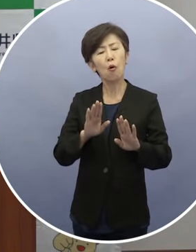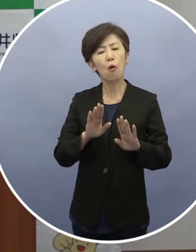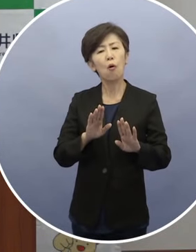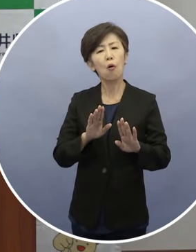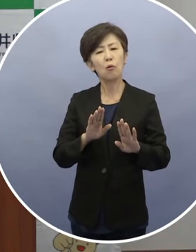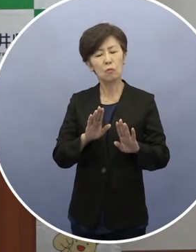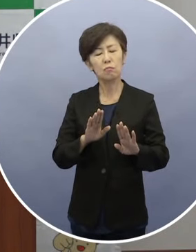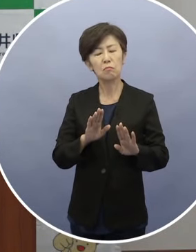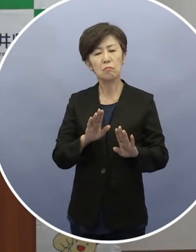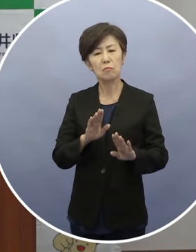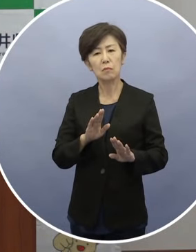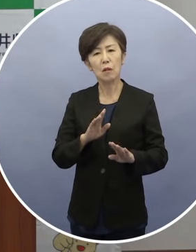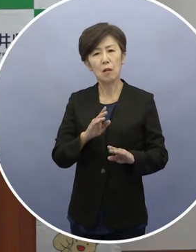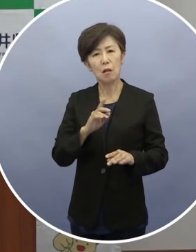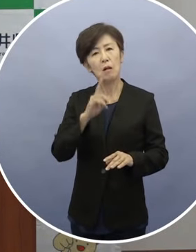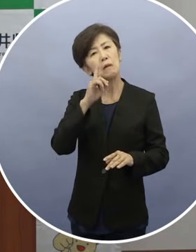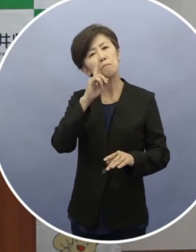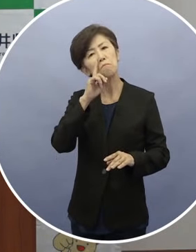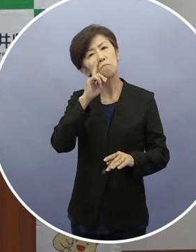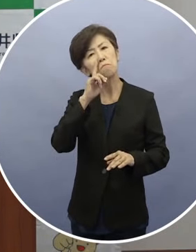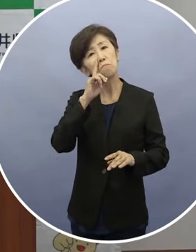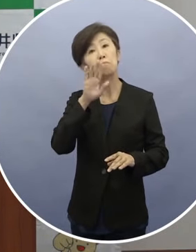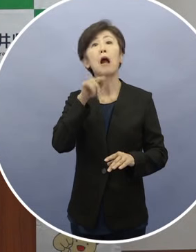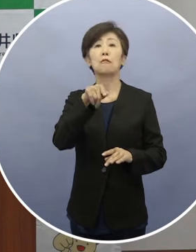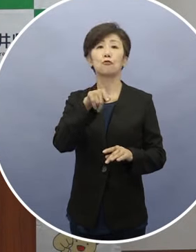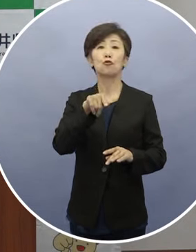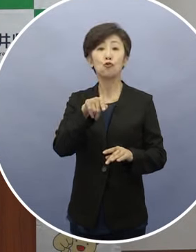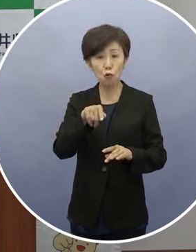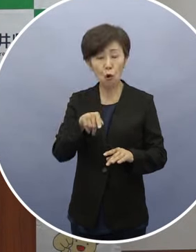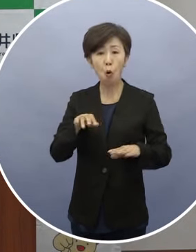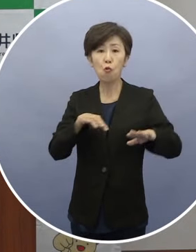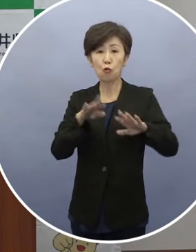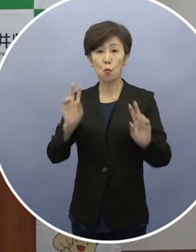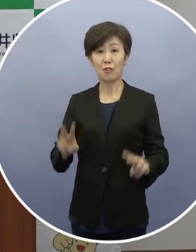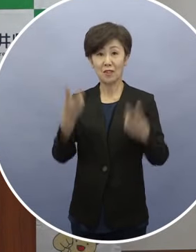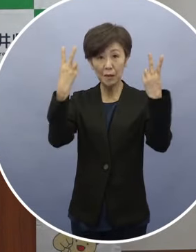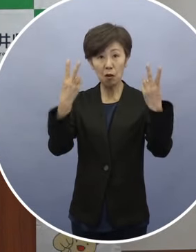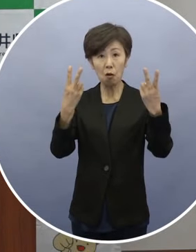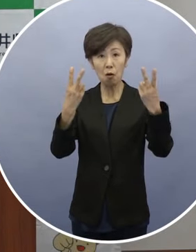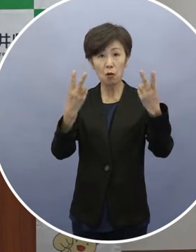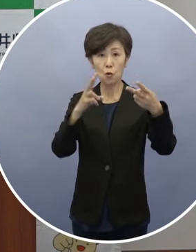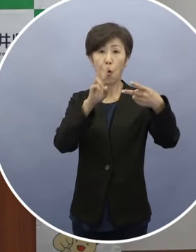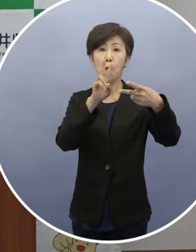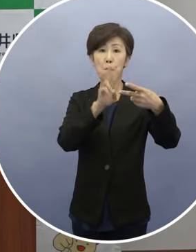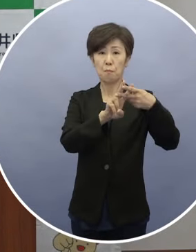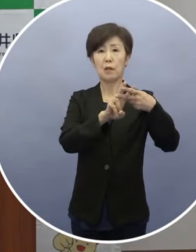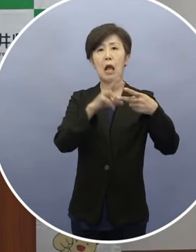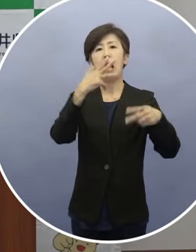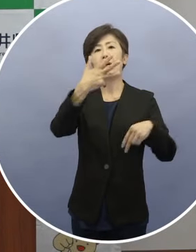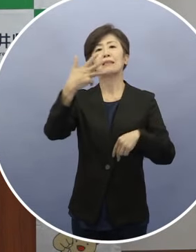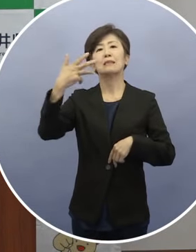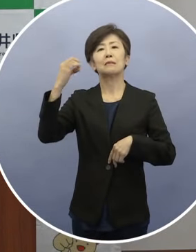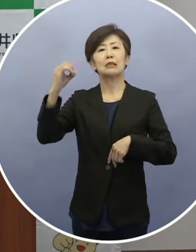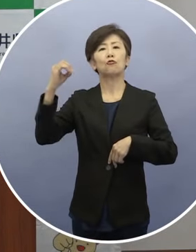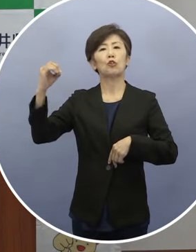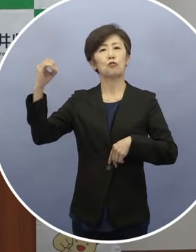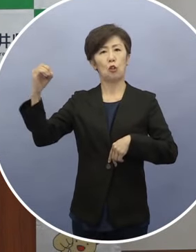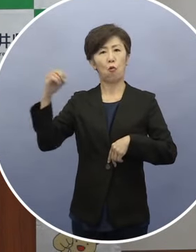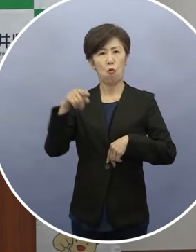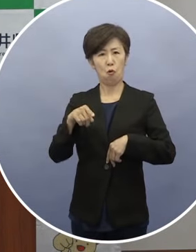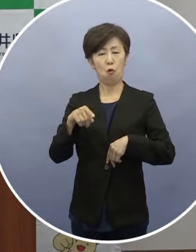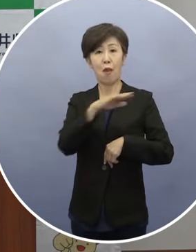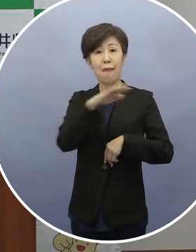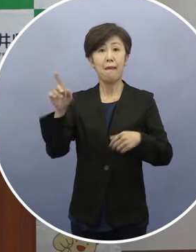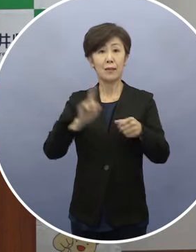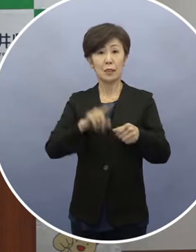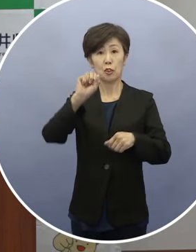出てくるわけでございます。それの子ども版がシャープ8000でございまして、まあ、これにつきましてはすでに平成17